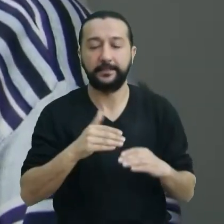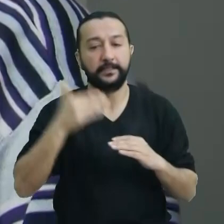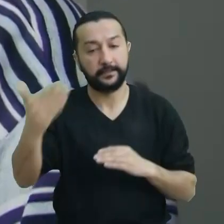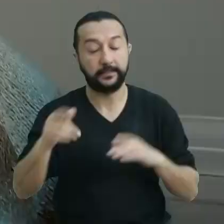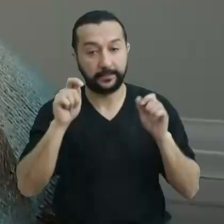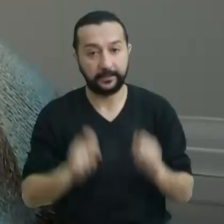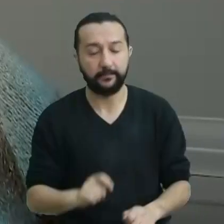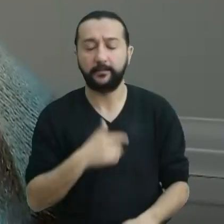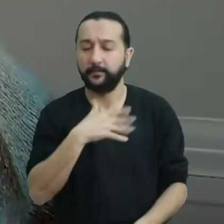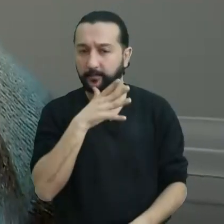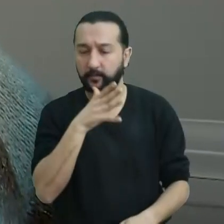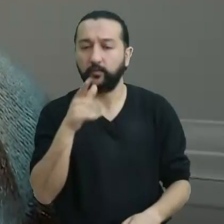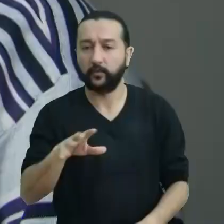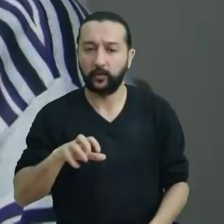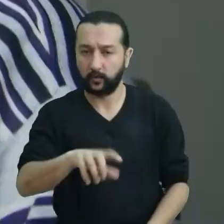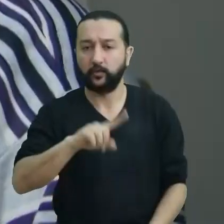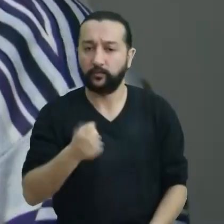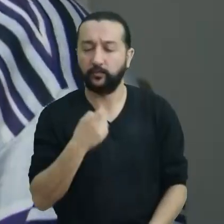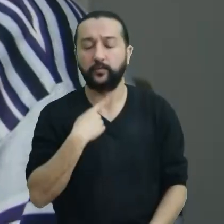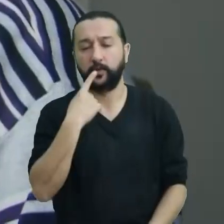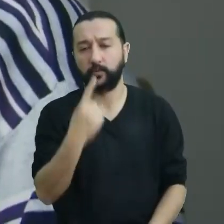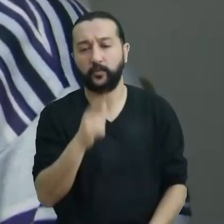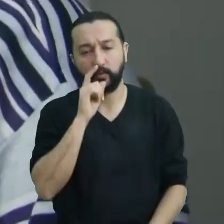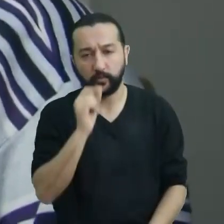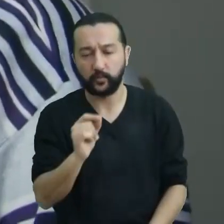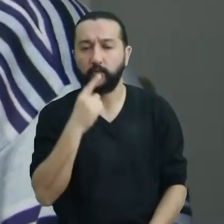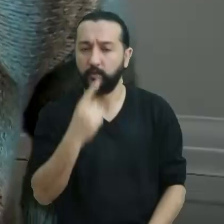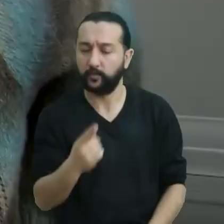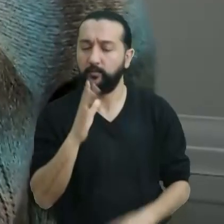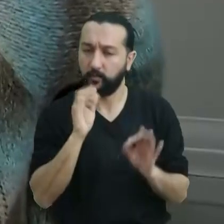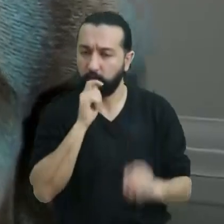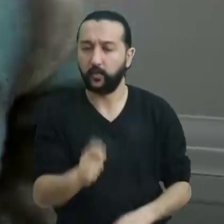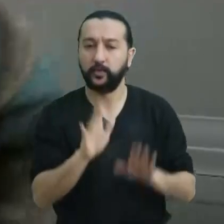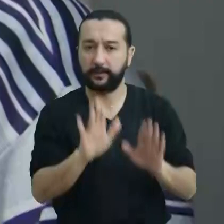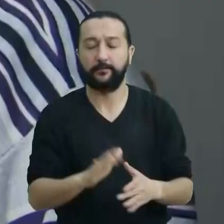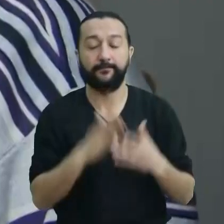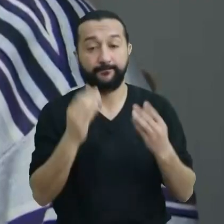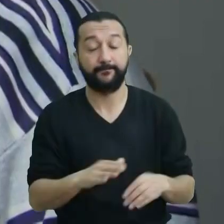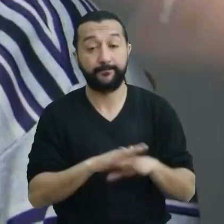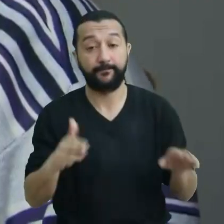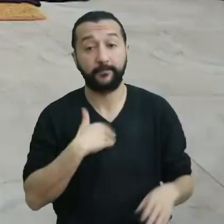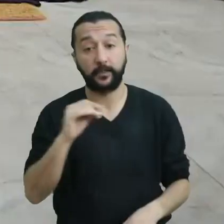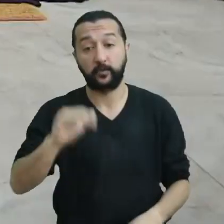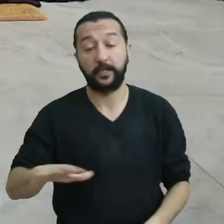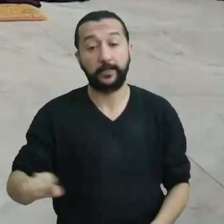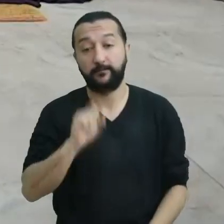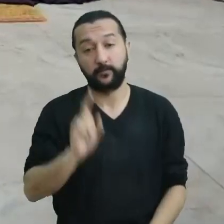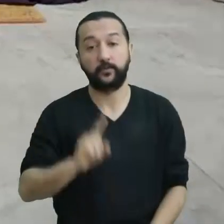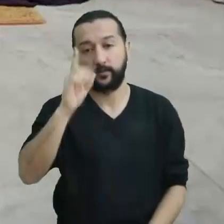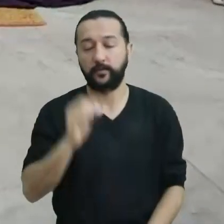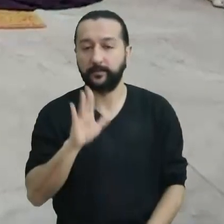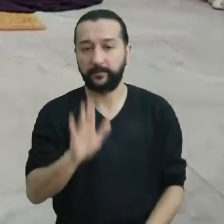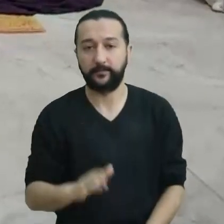dışarı çıkartmazsam, o tarantulayı bulmazsam alarm vereceğiz. Söz diyorum sana. Tamam. Hadi o zaman ben çocuğu yukarı